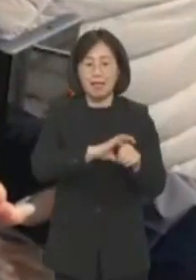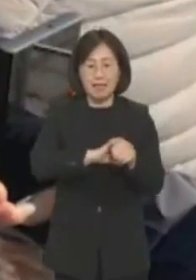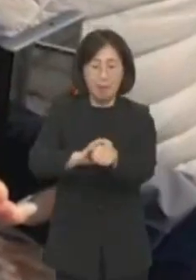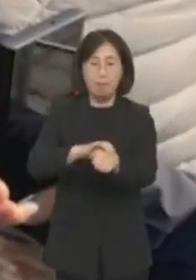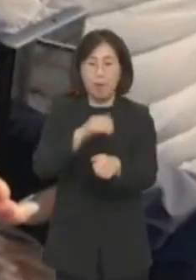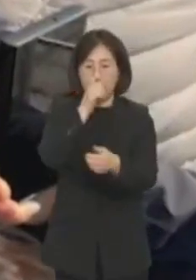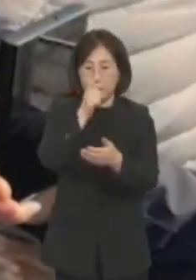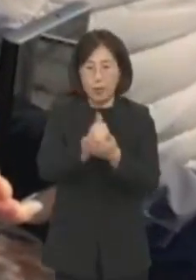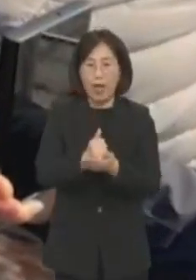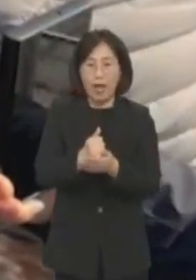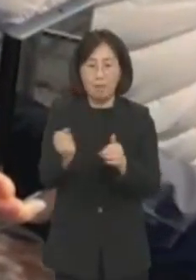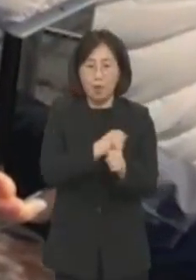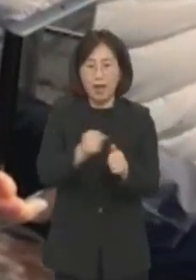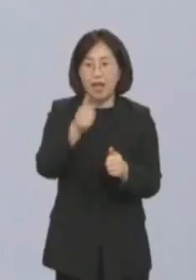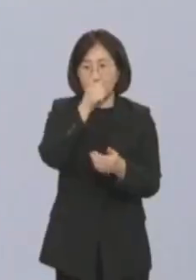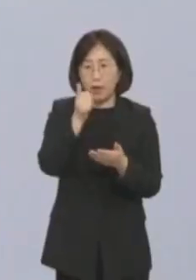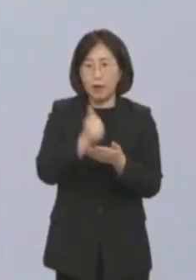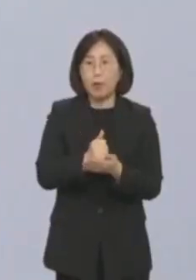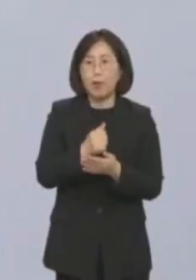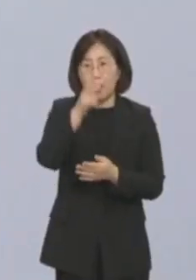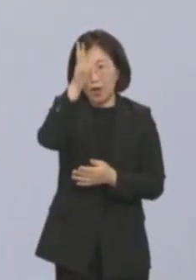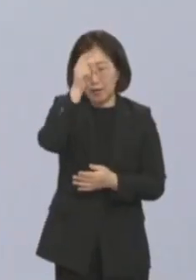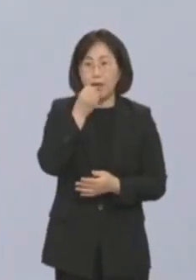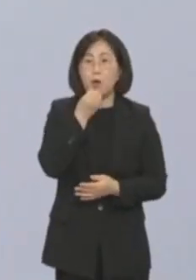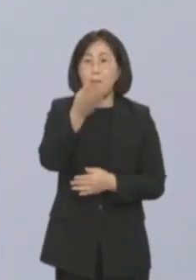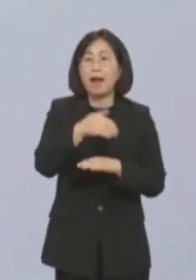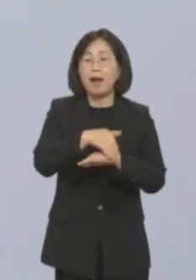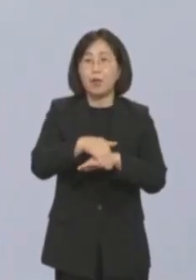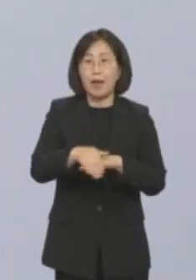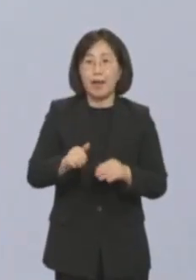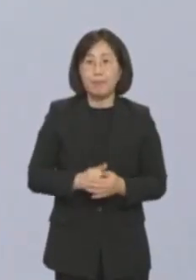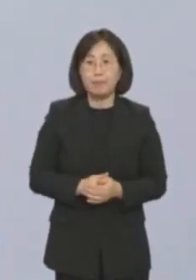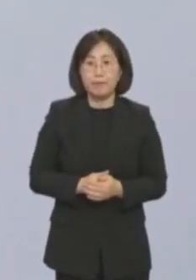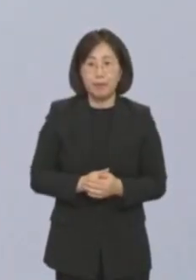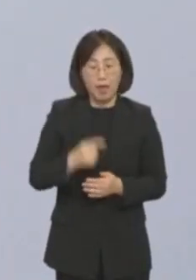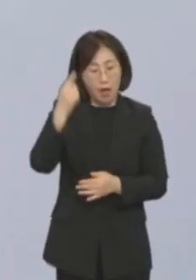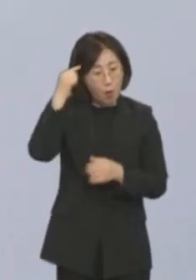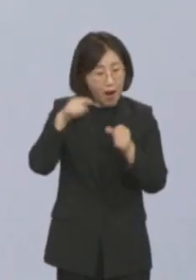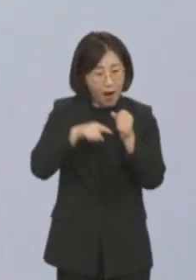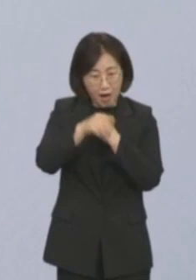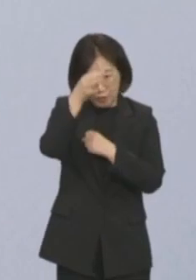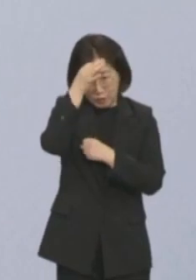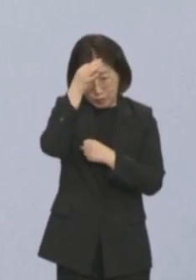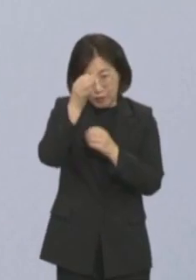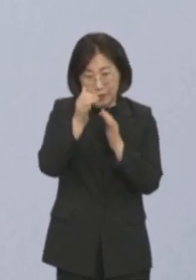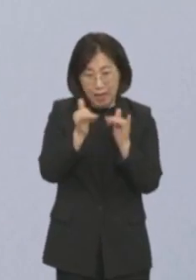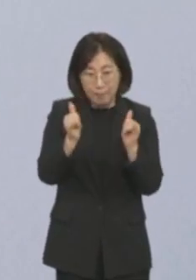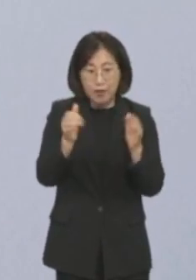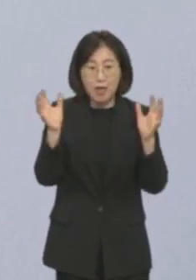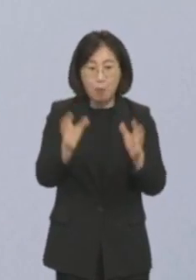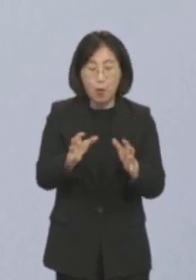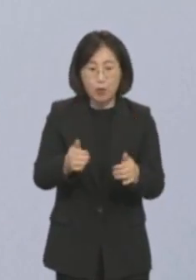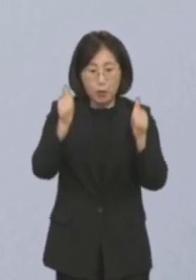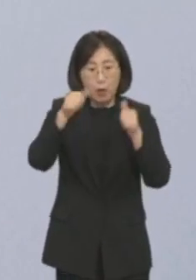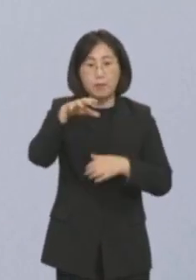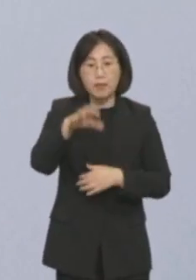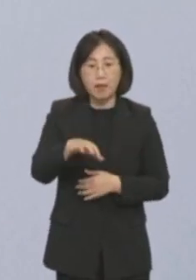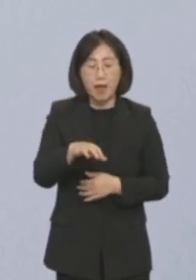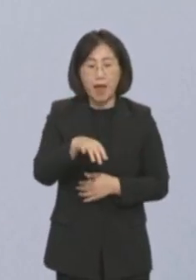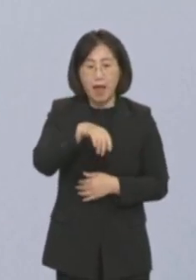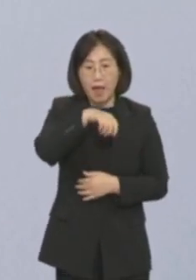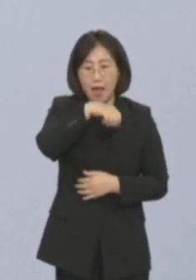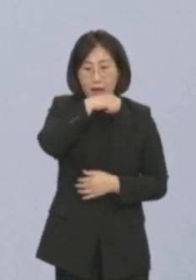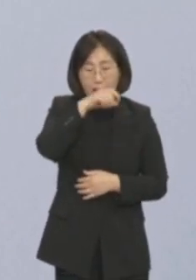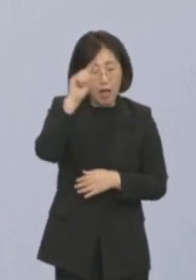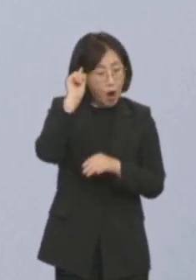등으로 고발할 계획입니다. 과학기술 미래 인재들이 모인 졸업식에 와서 예산 삭감에 대한 사과 한마디도 없이